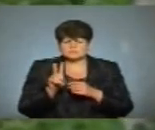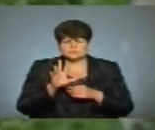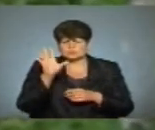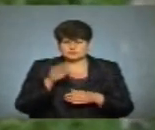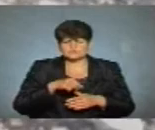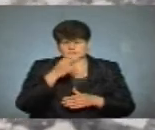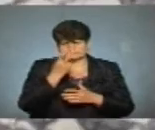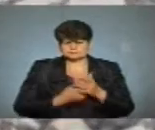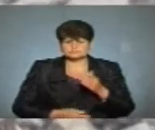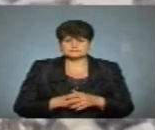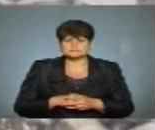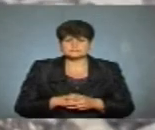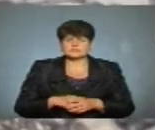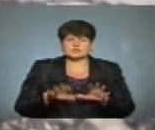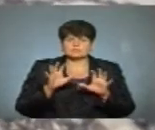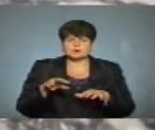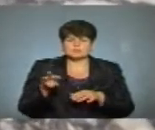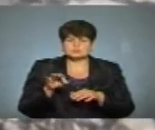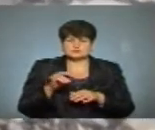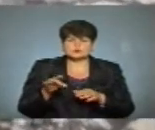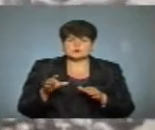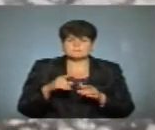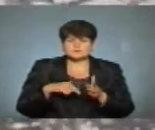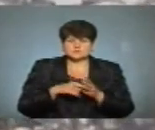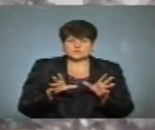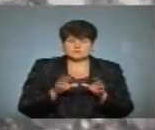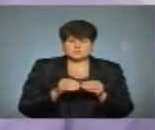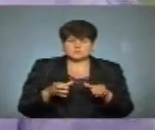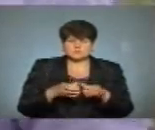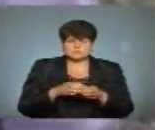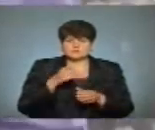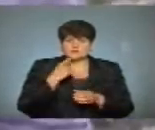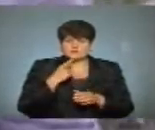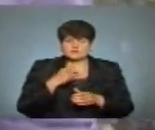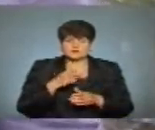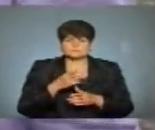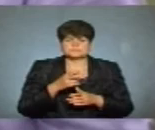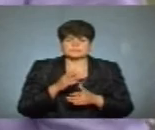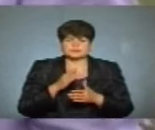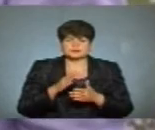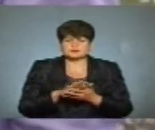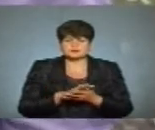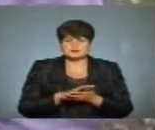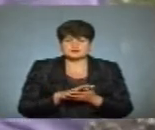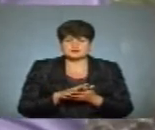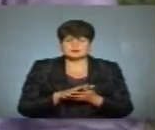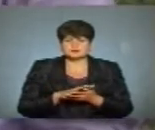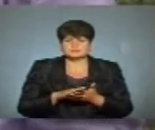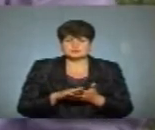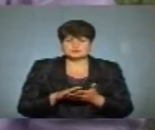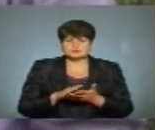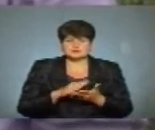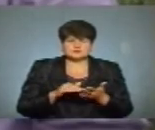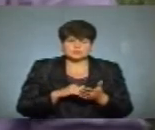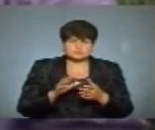було б втопилося. Голова Монастириської міської об'єднаної громади Андрій Старух каже, ліквідовуватимуть наслідки стихії за кошти громади.